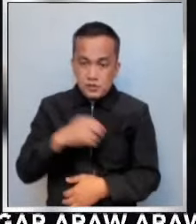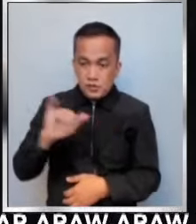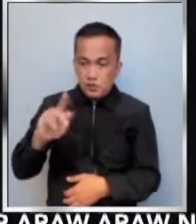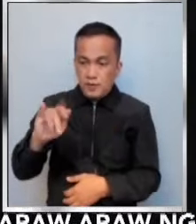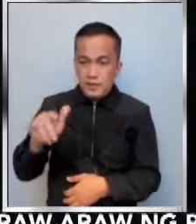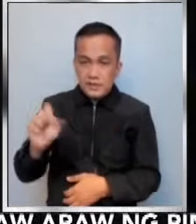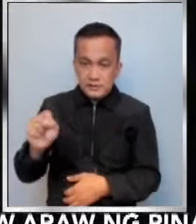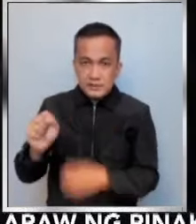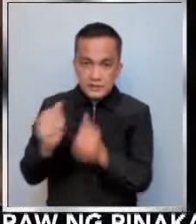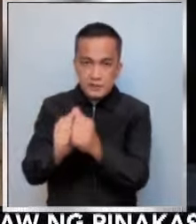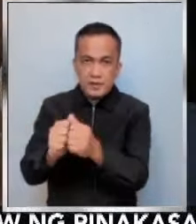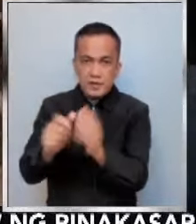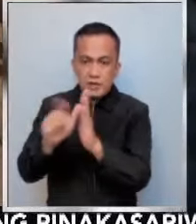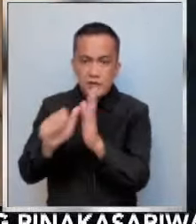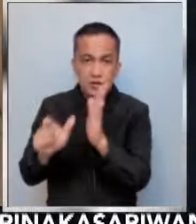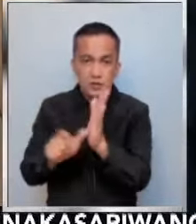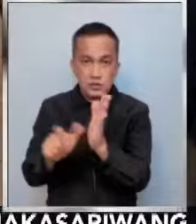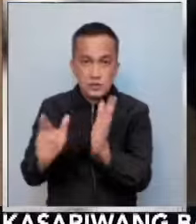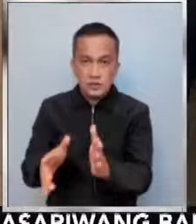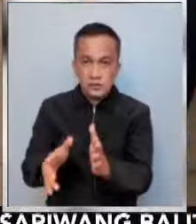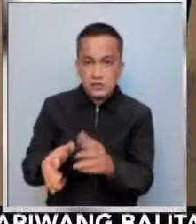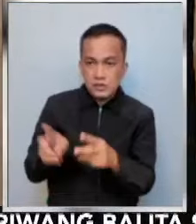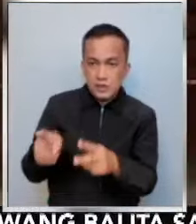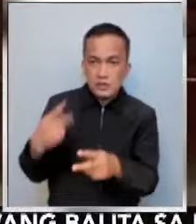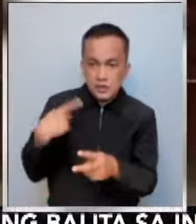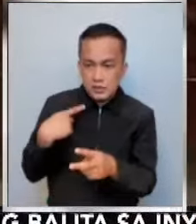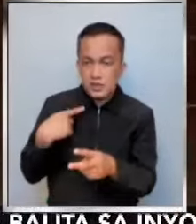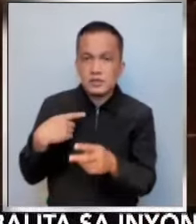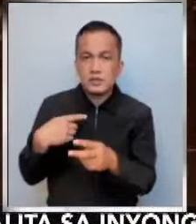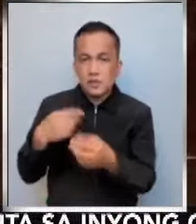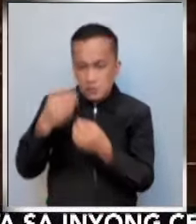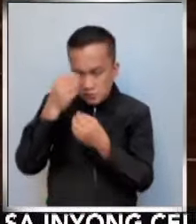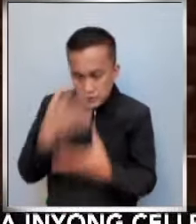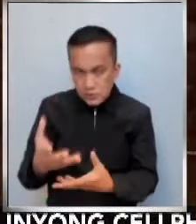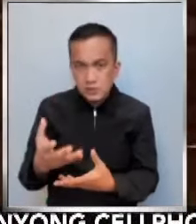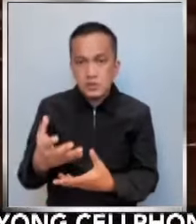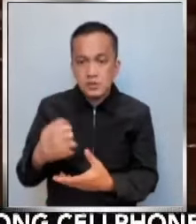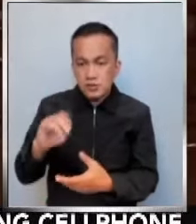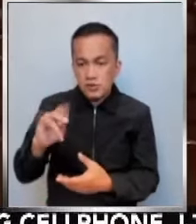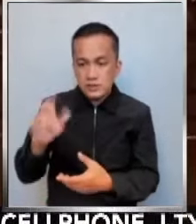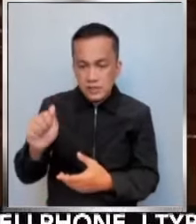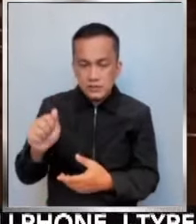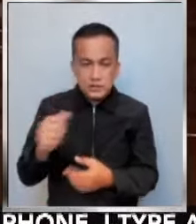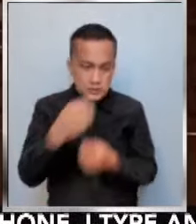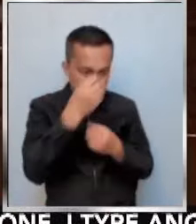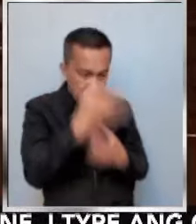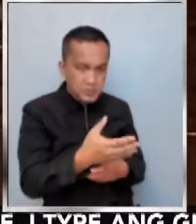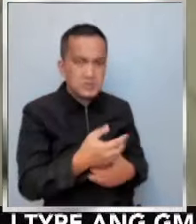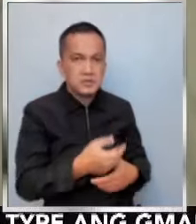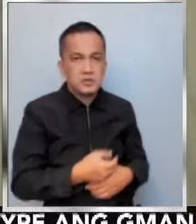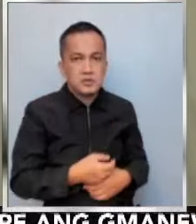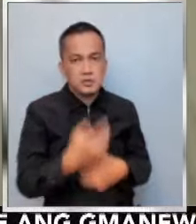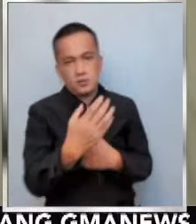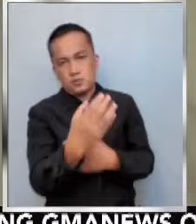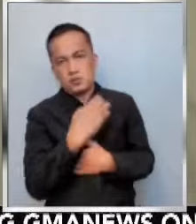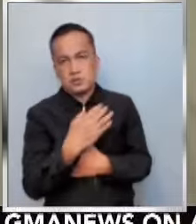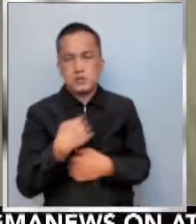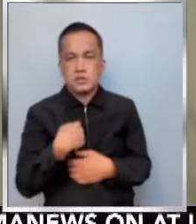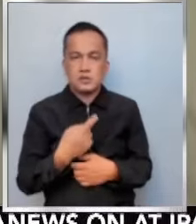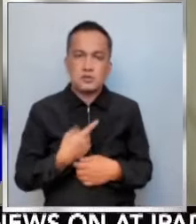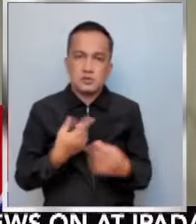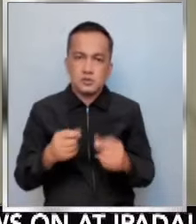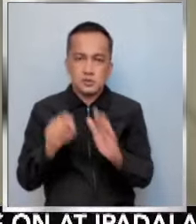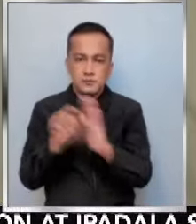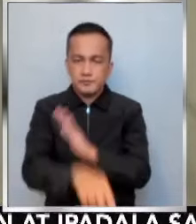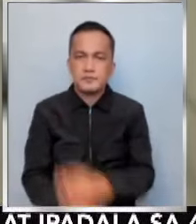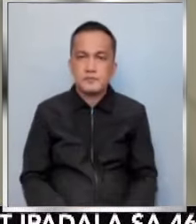abogado na kuna ng extrajudicial confession si Ocasla. Sinabi rin niya sa aming na pag-utusan siyang gawin ang krimen. Inutusan ang